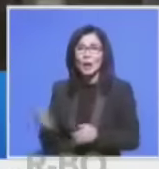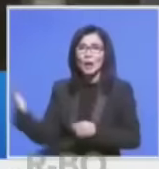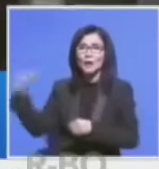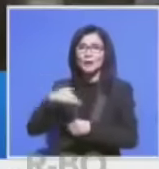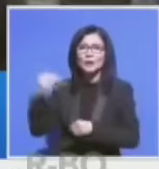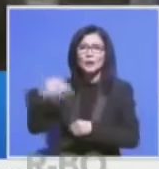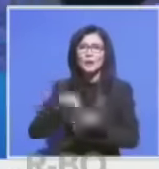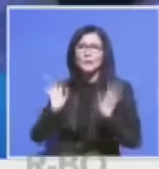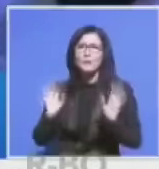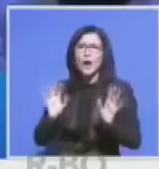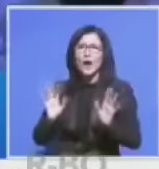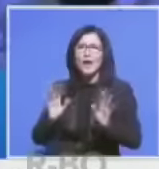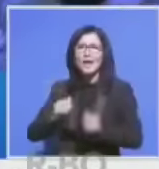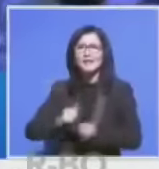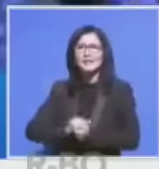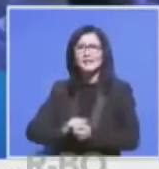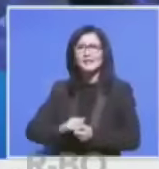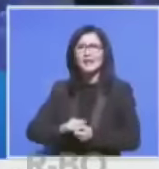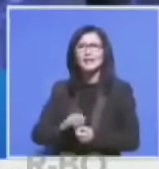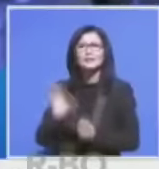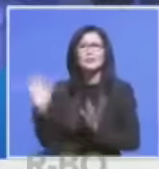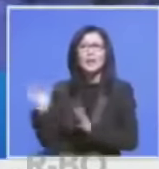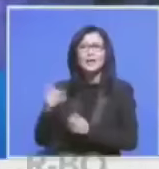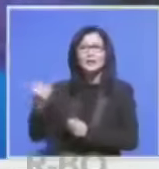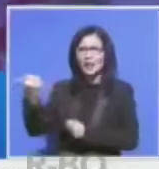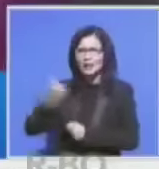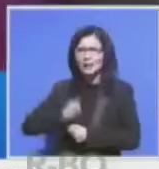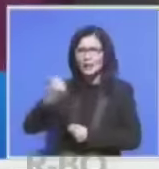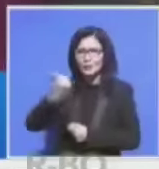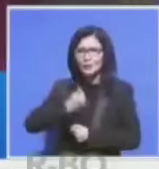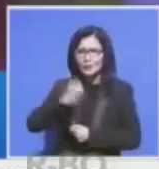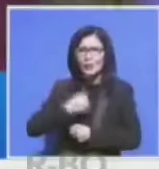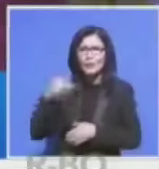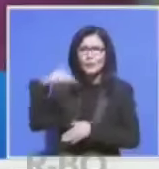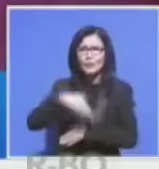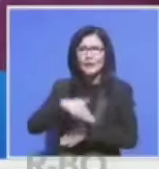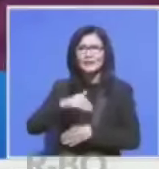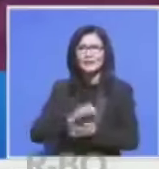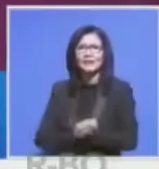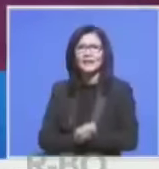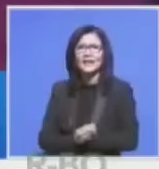ratusan ribu tamu. Mereka dijamu layaknya pesta rakyat.